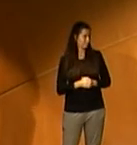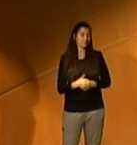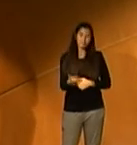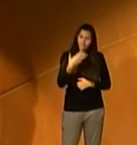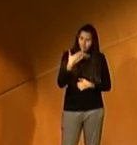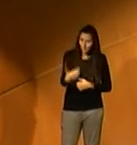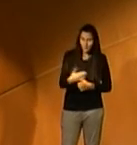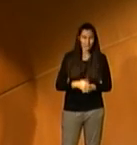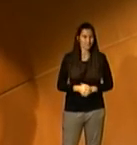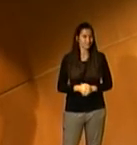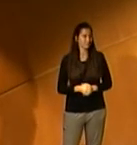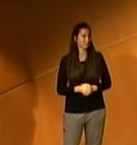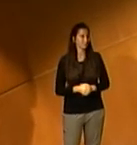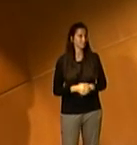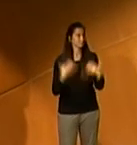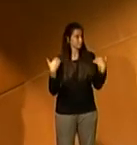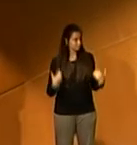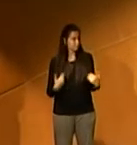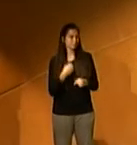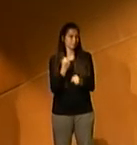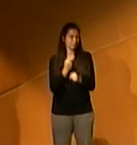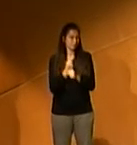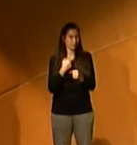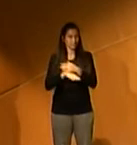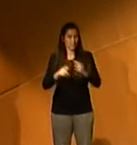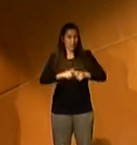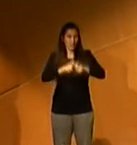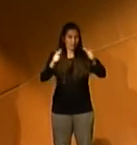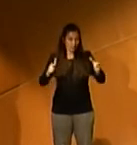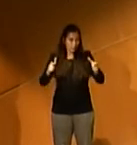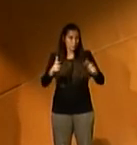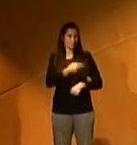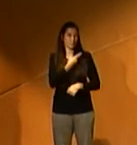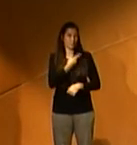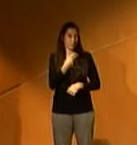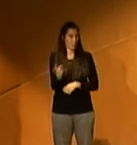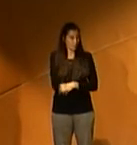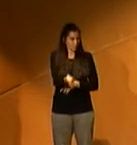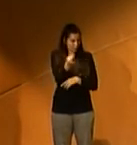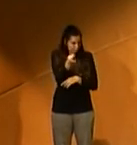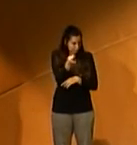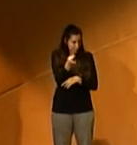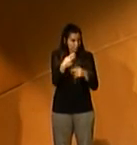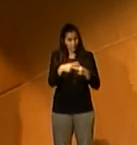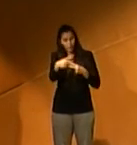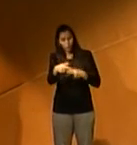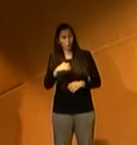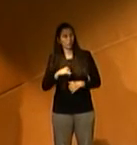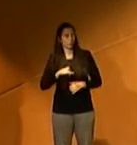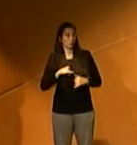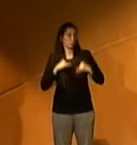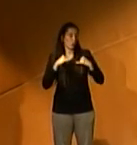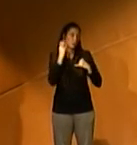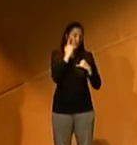Bonjour, donc Karine Traversier, je travaille dans un institut médico-éducatif auprès de jeunes adolescents âgés